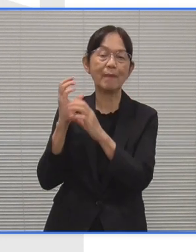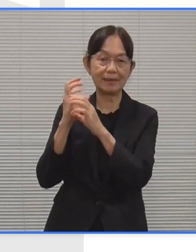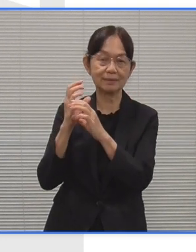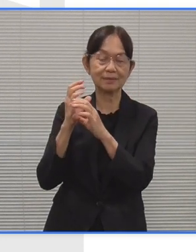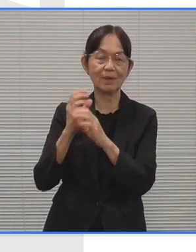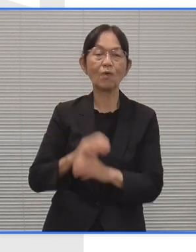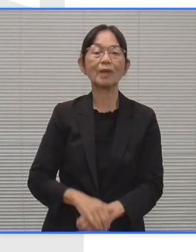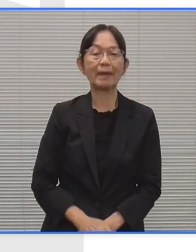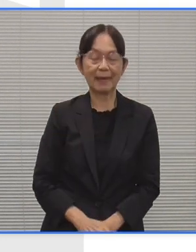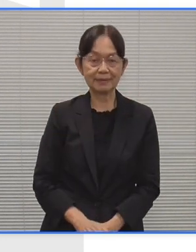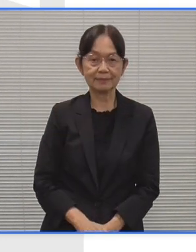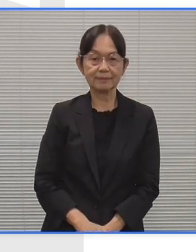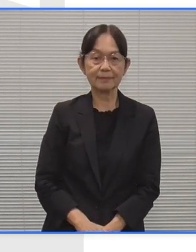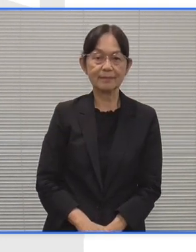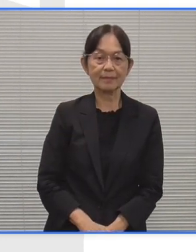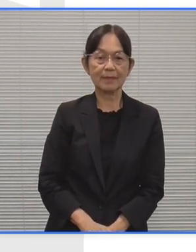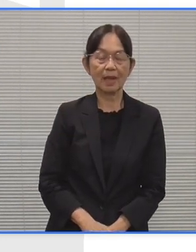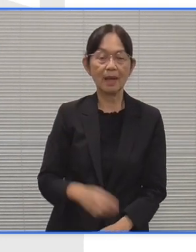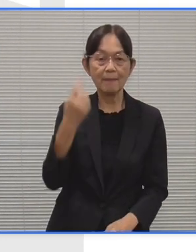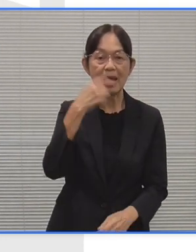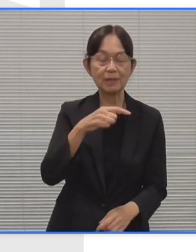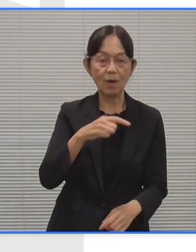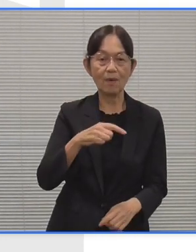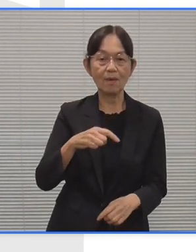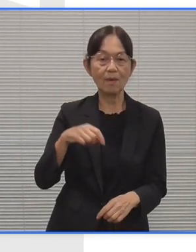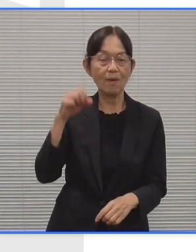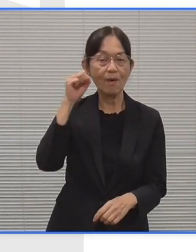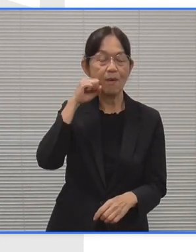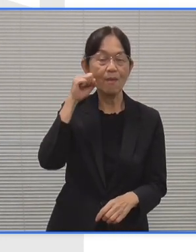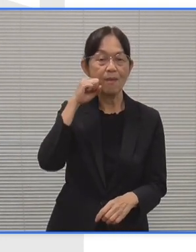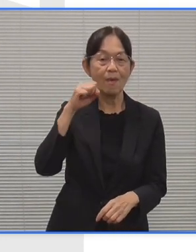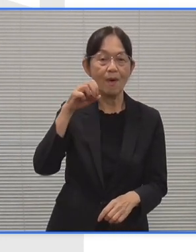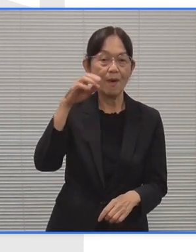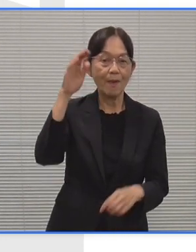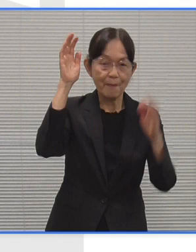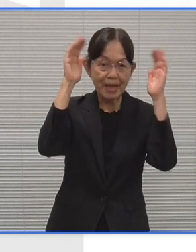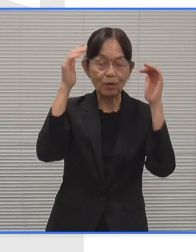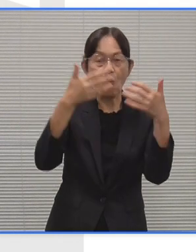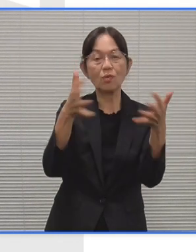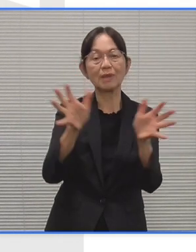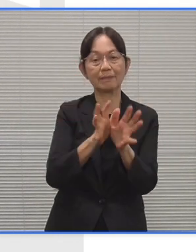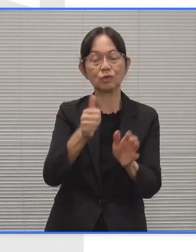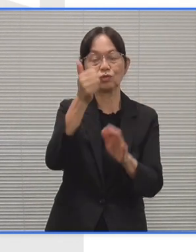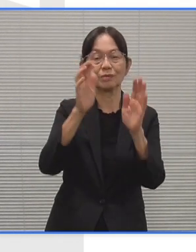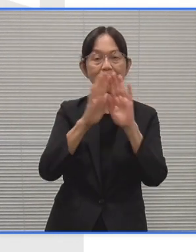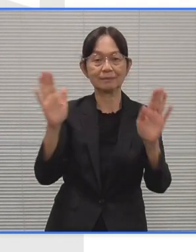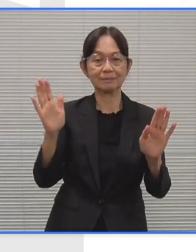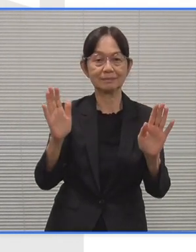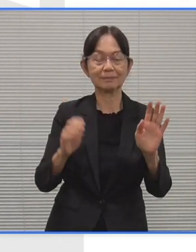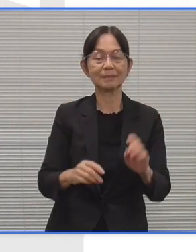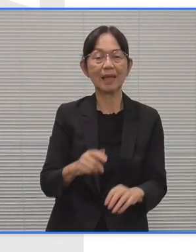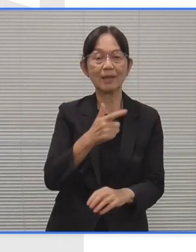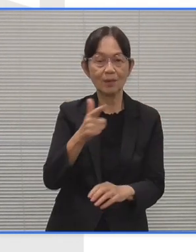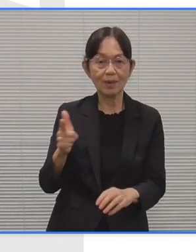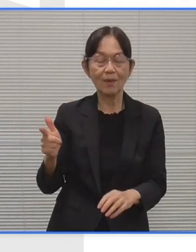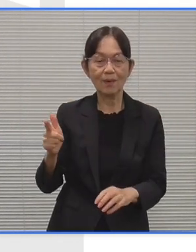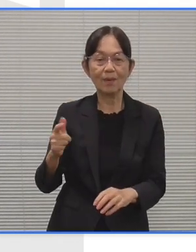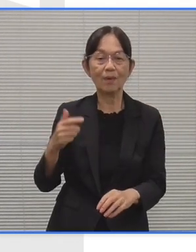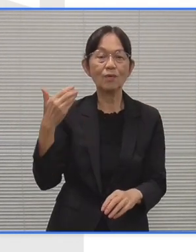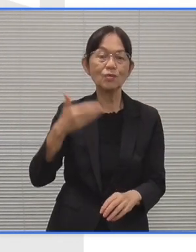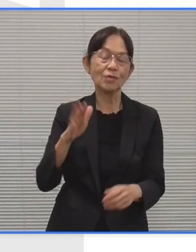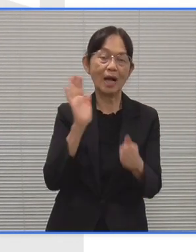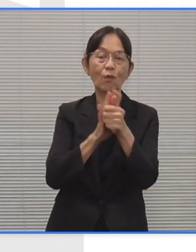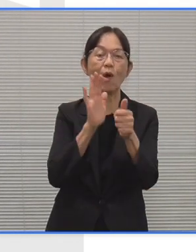行います。目白ペットクラブさんというところが主催で、我が区は公演をしております。